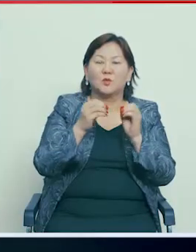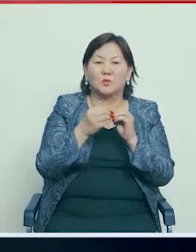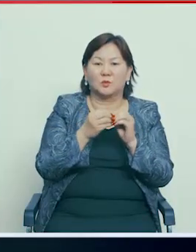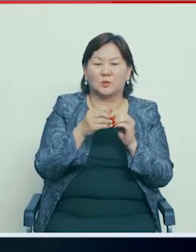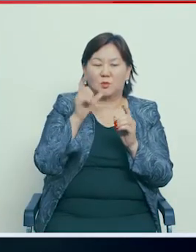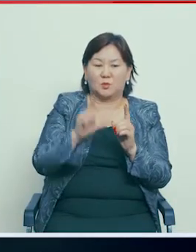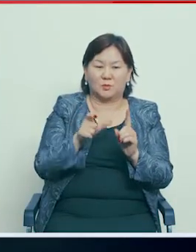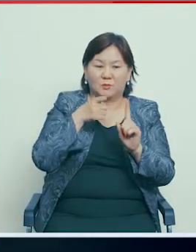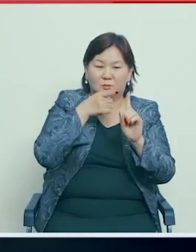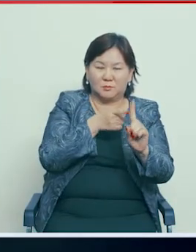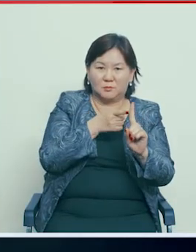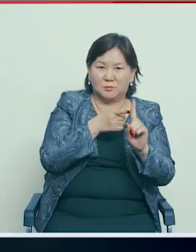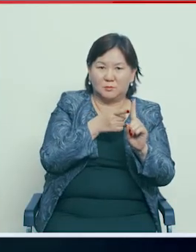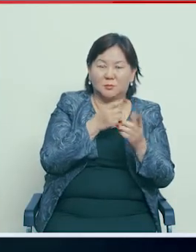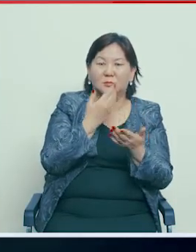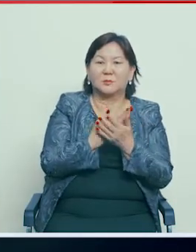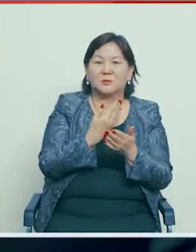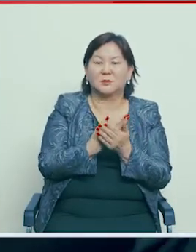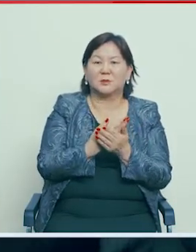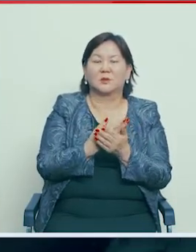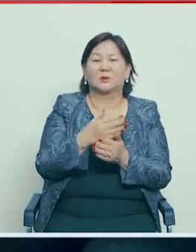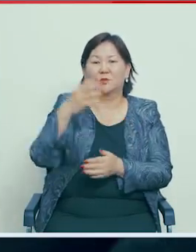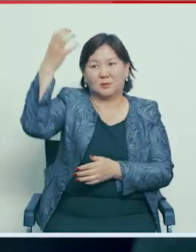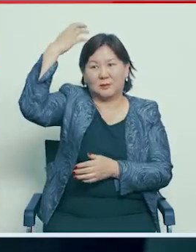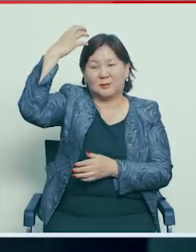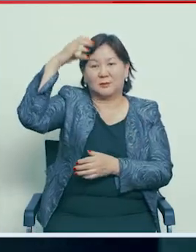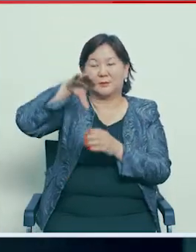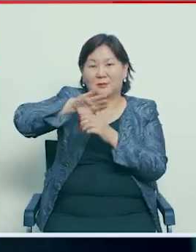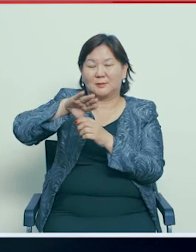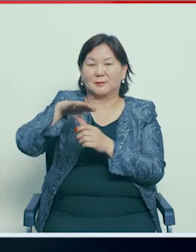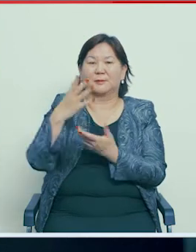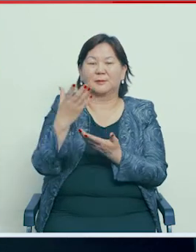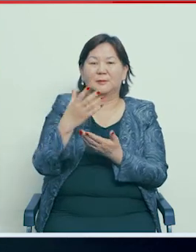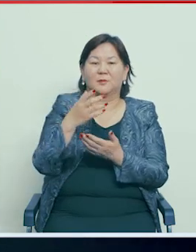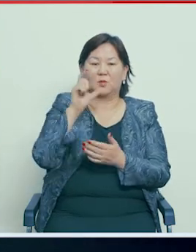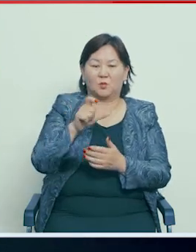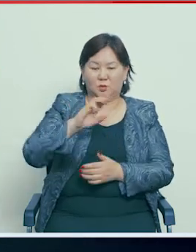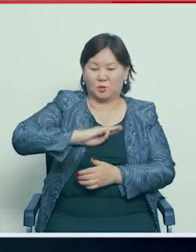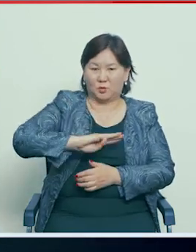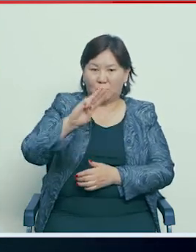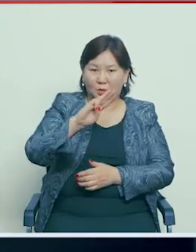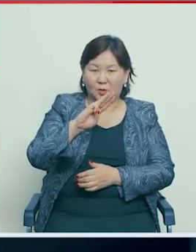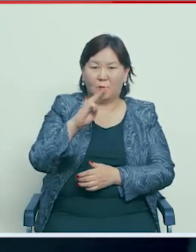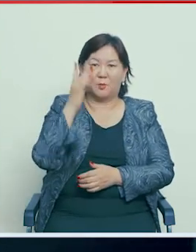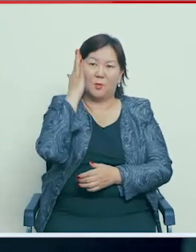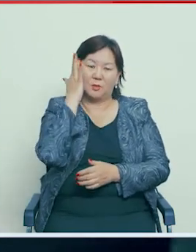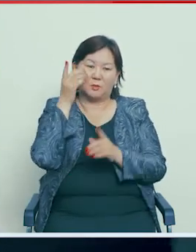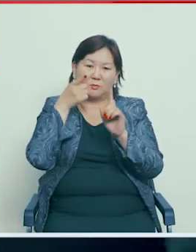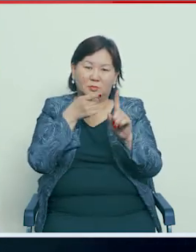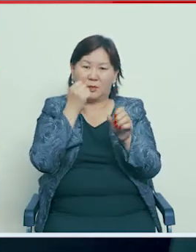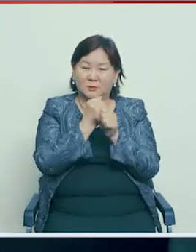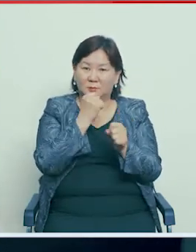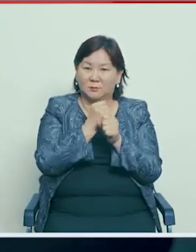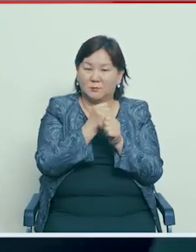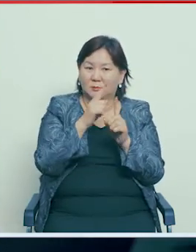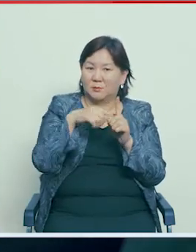болох вэ гэдэг бид нар хамгийн сайн мэддэг. Тэгэхээр төр засаг маань яг нэгэн тал хүний төлөө бодлого явуулж байгаа бол тэрний чинь